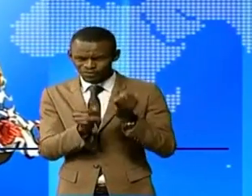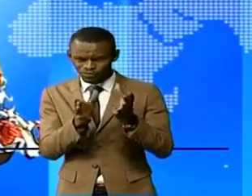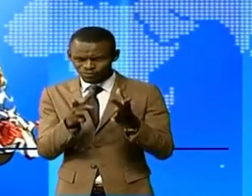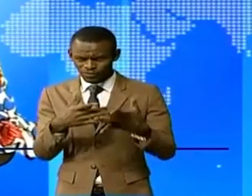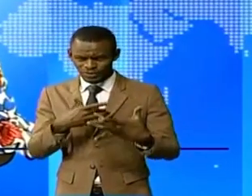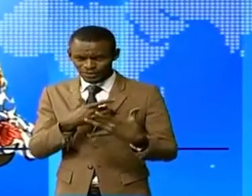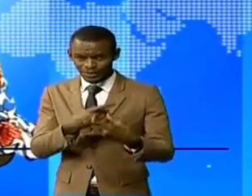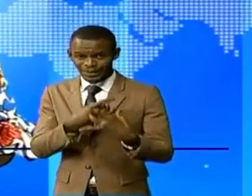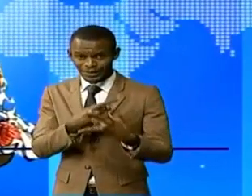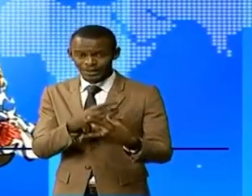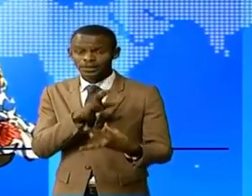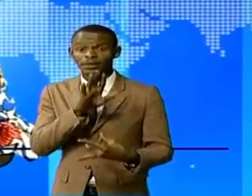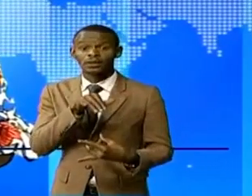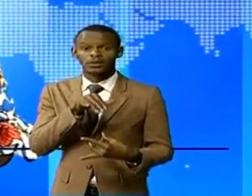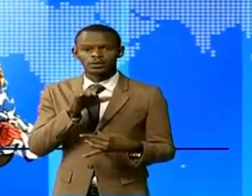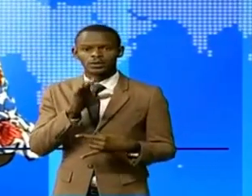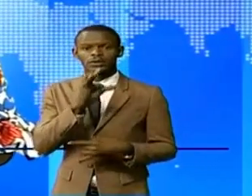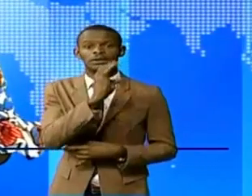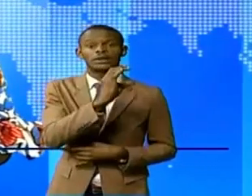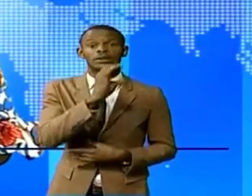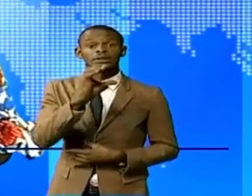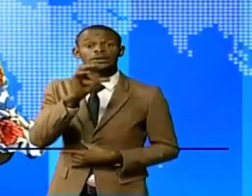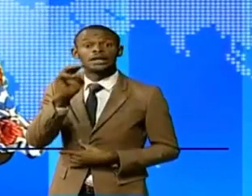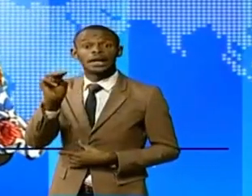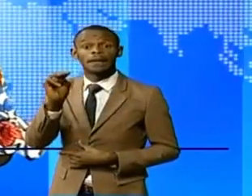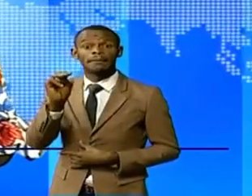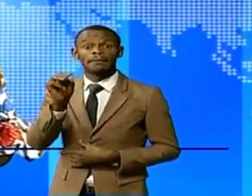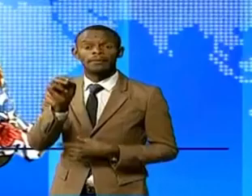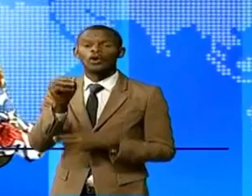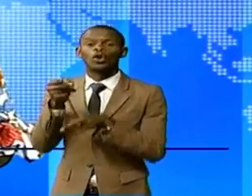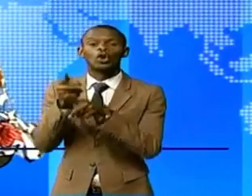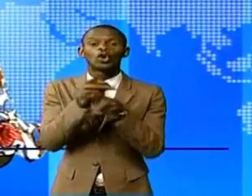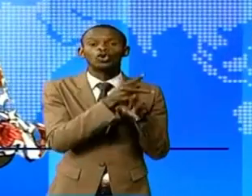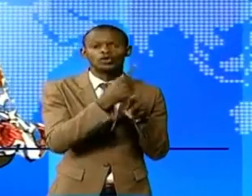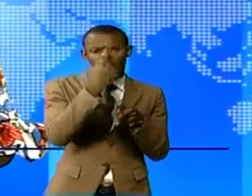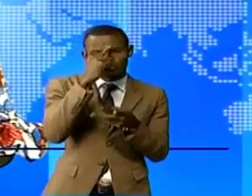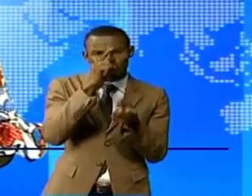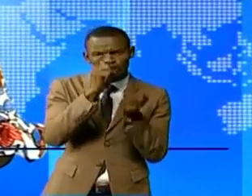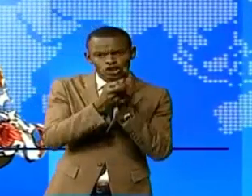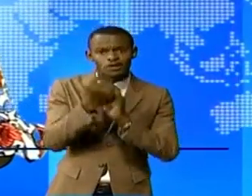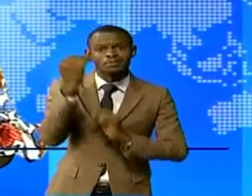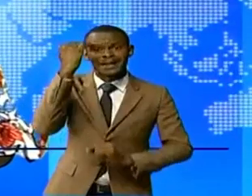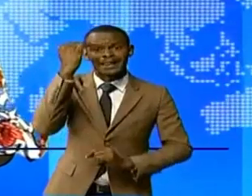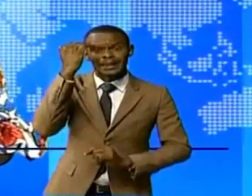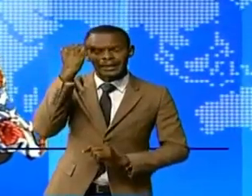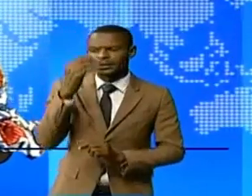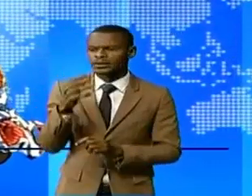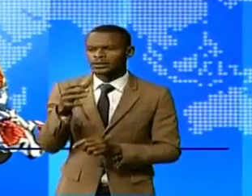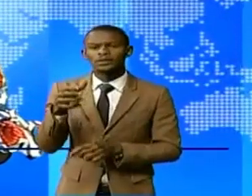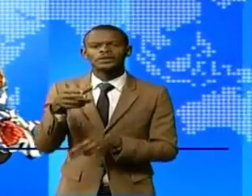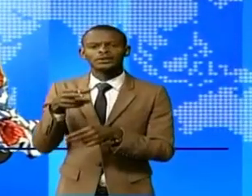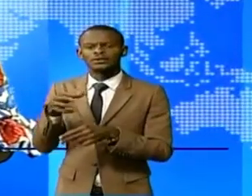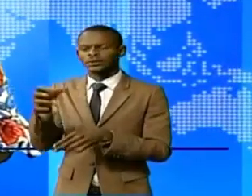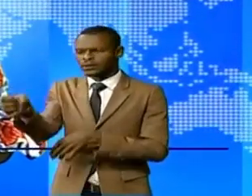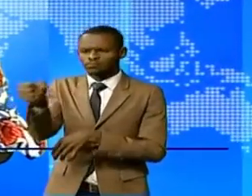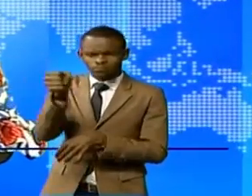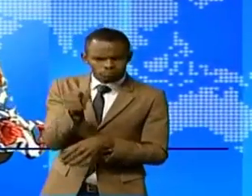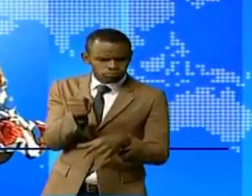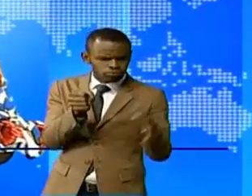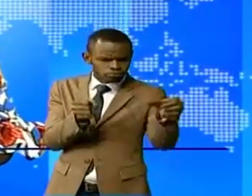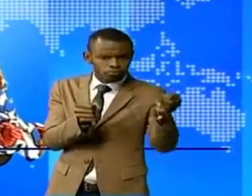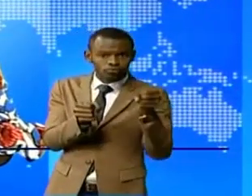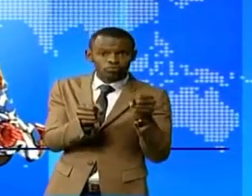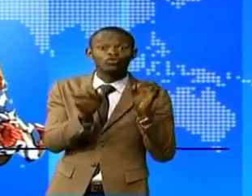le changement des mentalités recrute des volontaires qui vont conscientiser le peuple congolais au civisme fiscal et à la